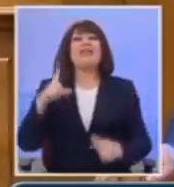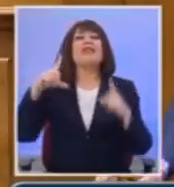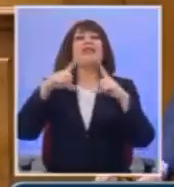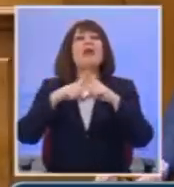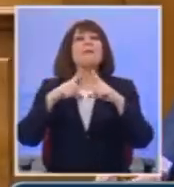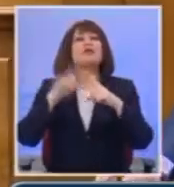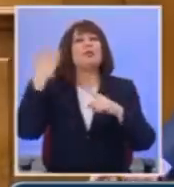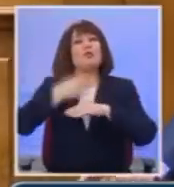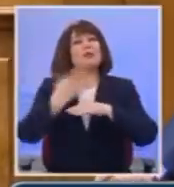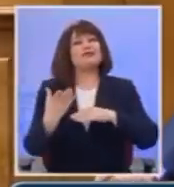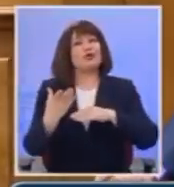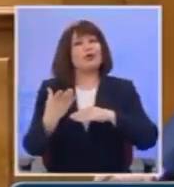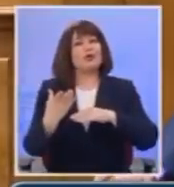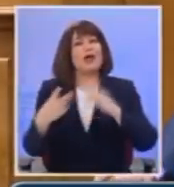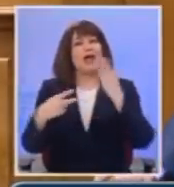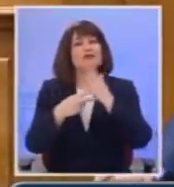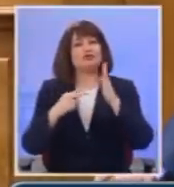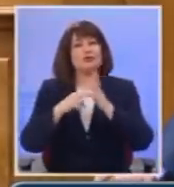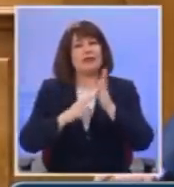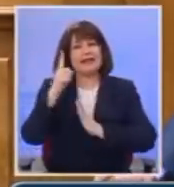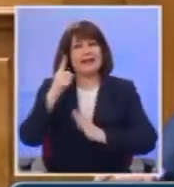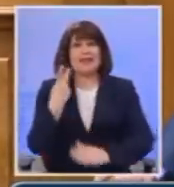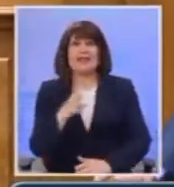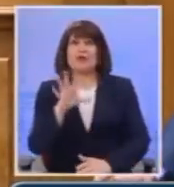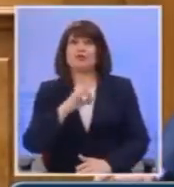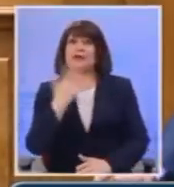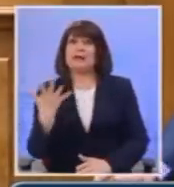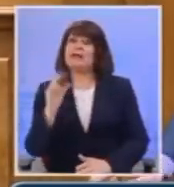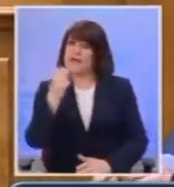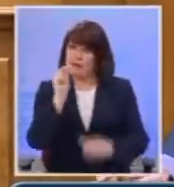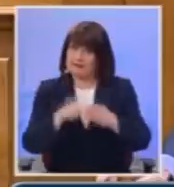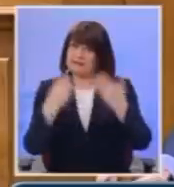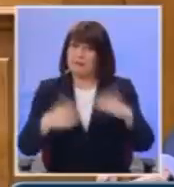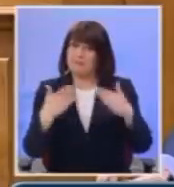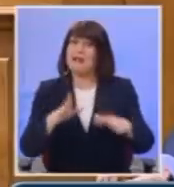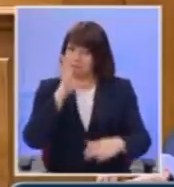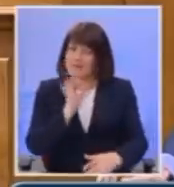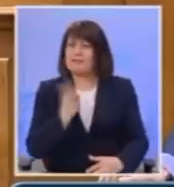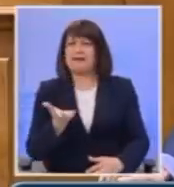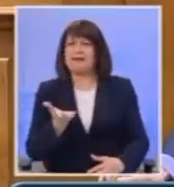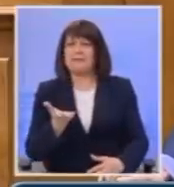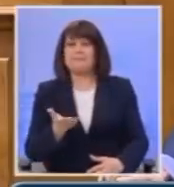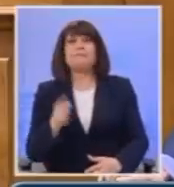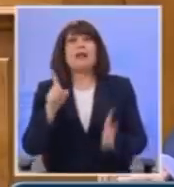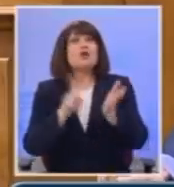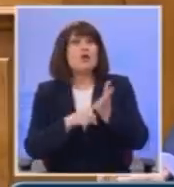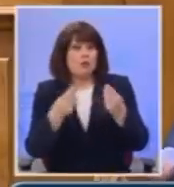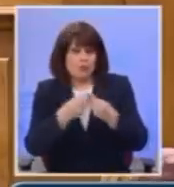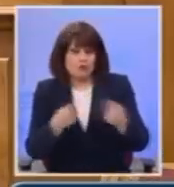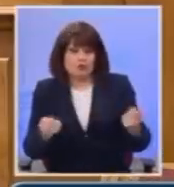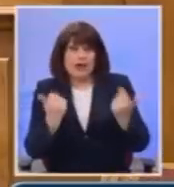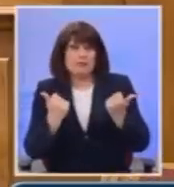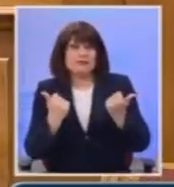και ψηφίστηκε τον Αύγουστο του 2011 από 255 πράγματι βουλευτές. Όμως αυτός ο νόμος,